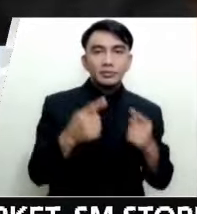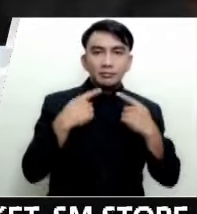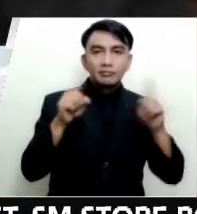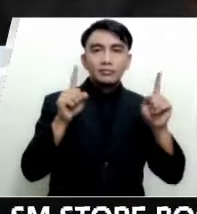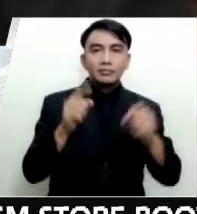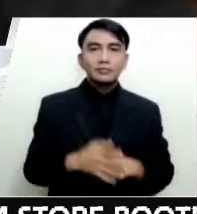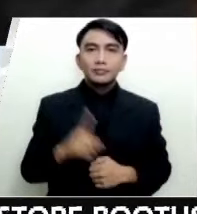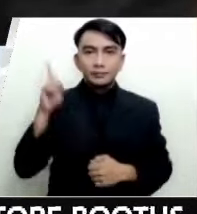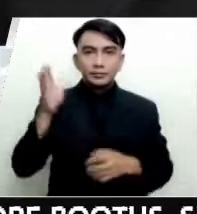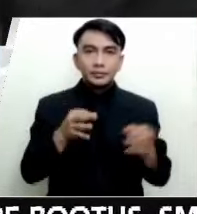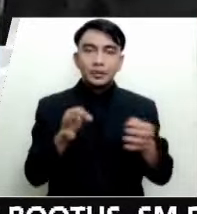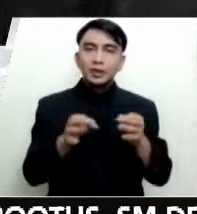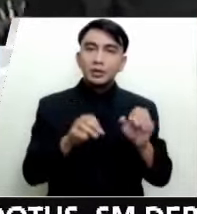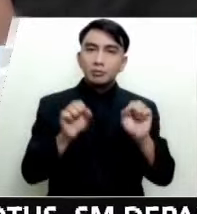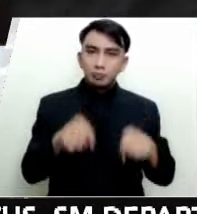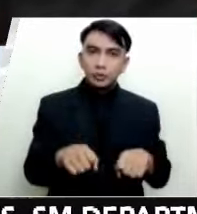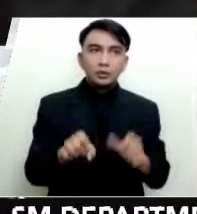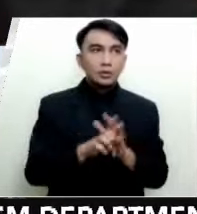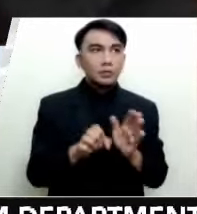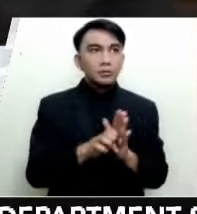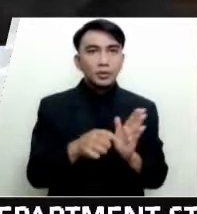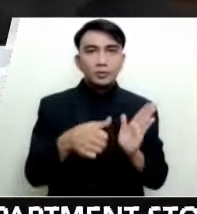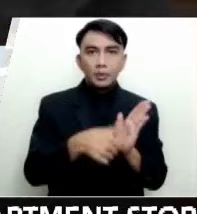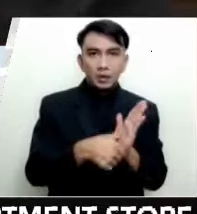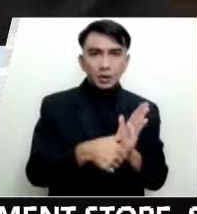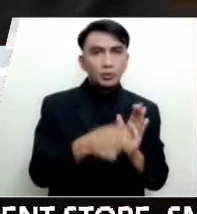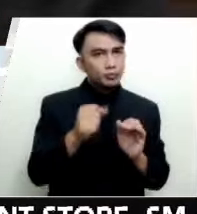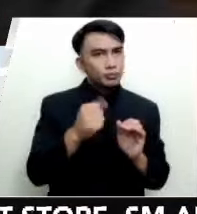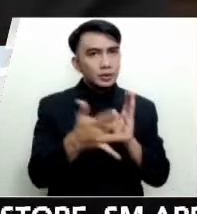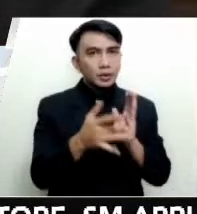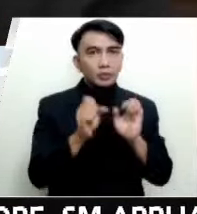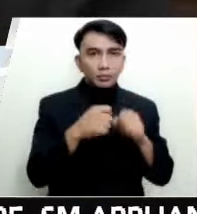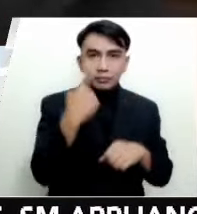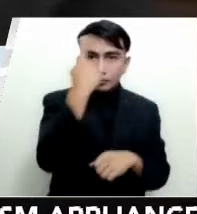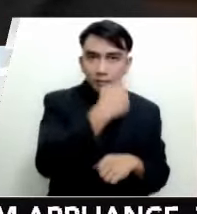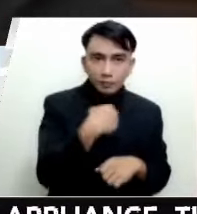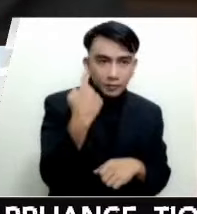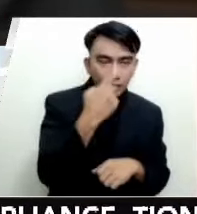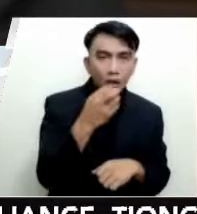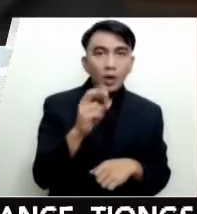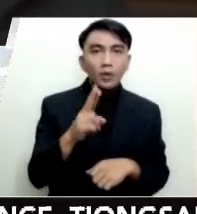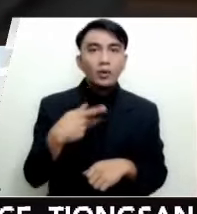face and another form of dynamic password like